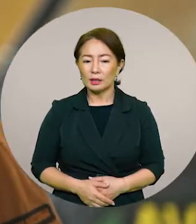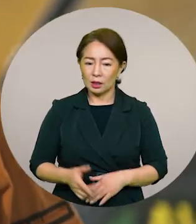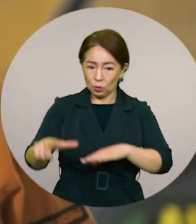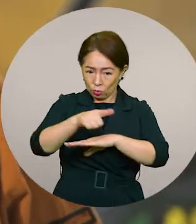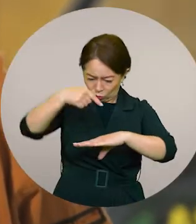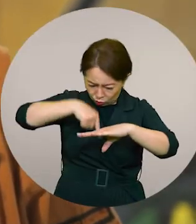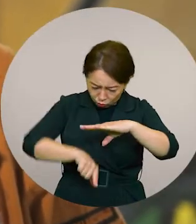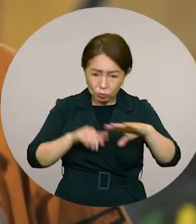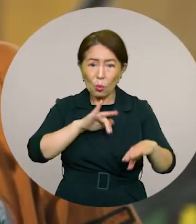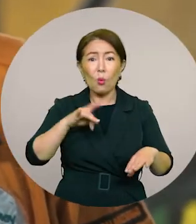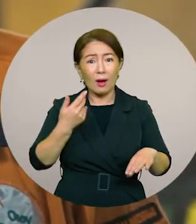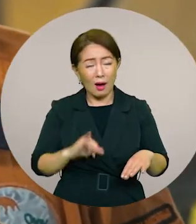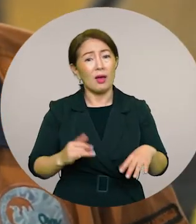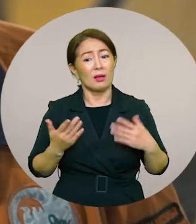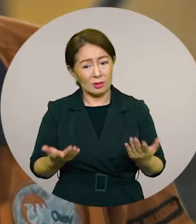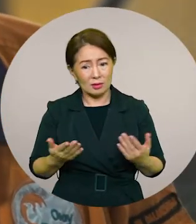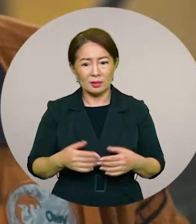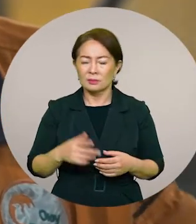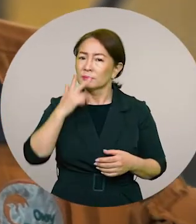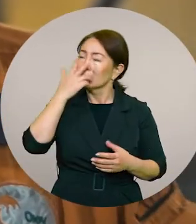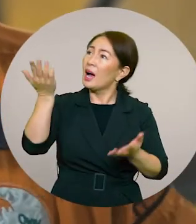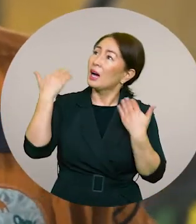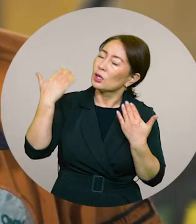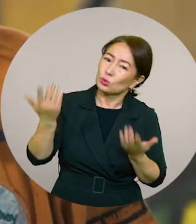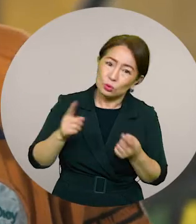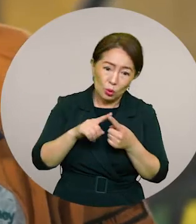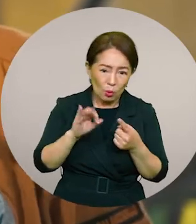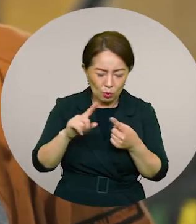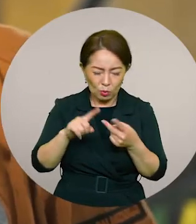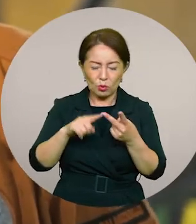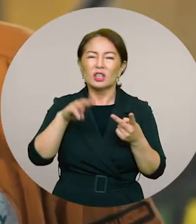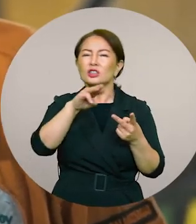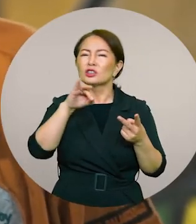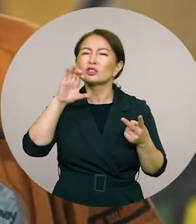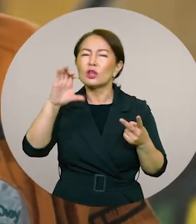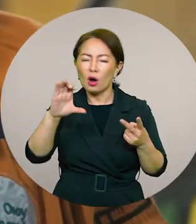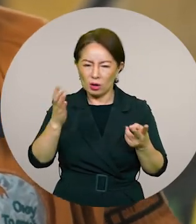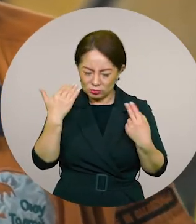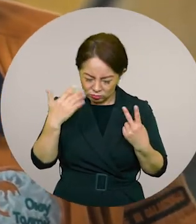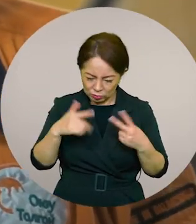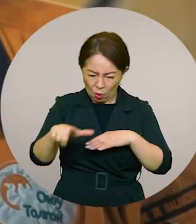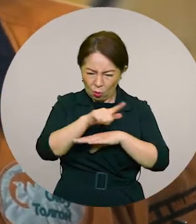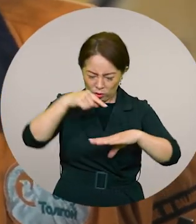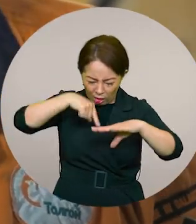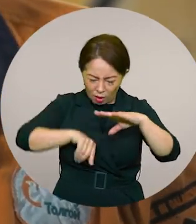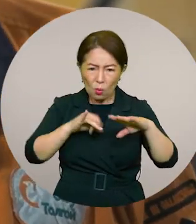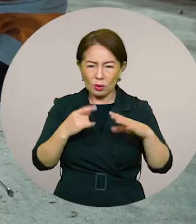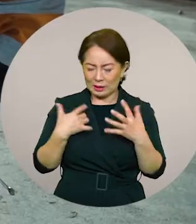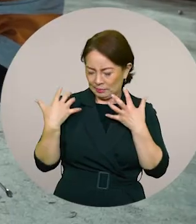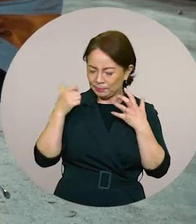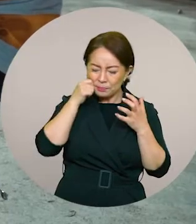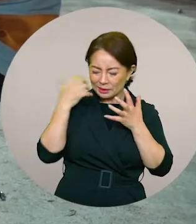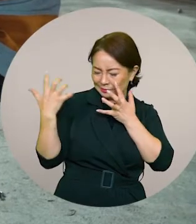Одоо энэ чинь гүний уурхай шүү дээ. Тэрэн дээр одоо нэг агааржуулттай юм уу? Тоос энэ чинь одоо бас нэг гүний уурхай нөхцөл байдал засан